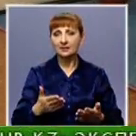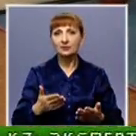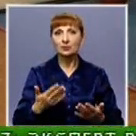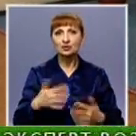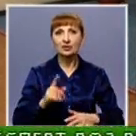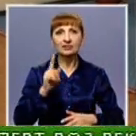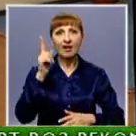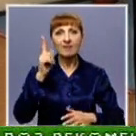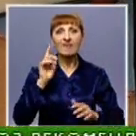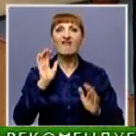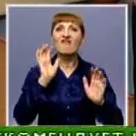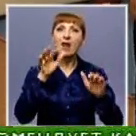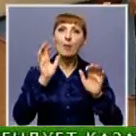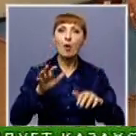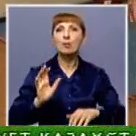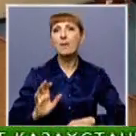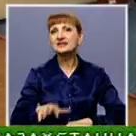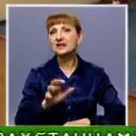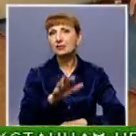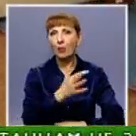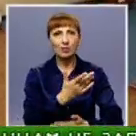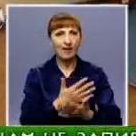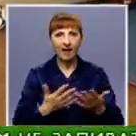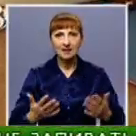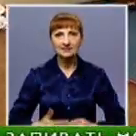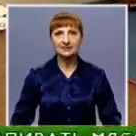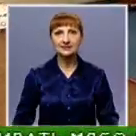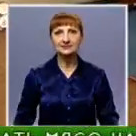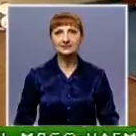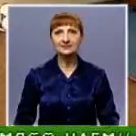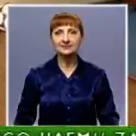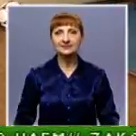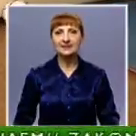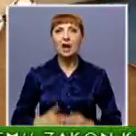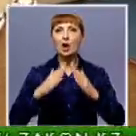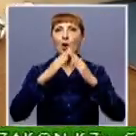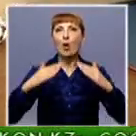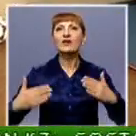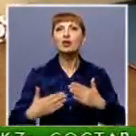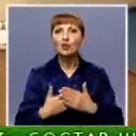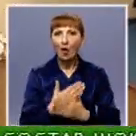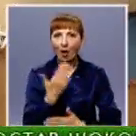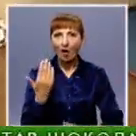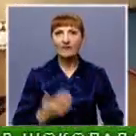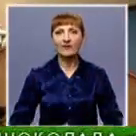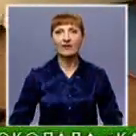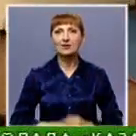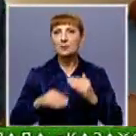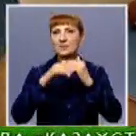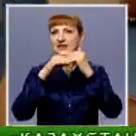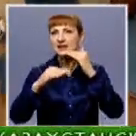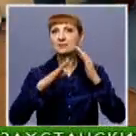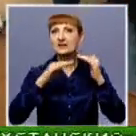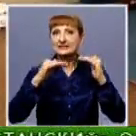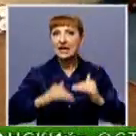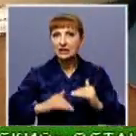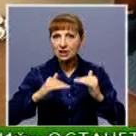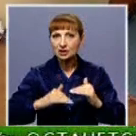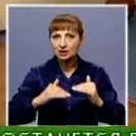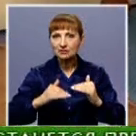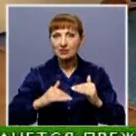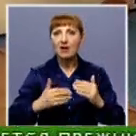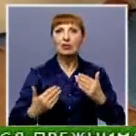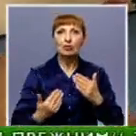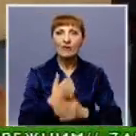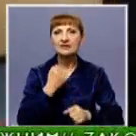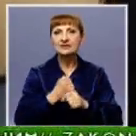за волейбольный, баскетбольный, передвижные. Кровля, новый подход. Да. У нас же еще перекрытие было занижено, поэтому у нас же перед